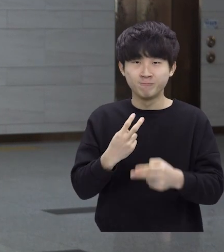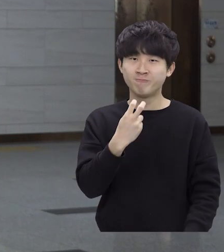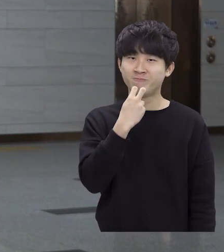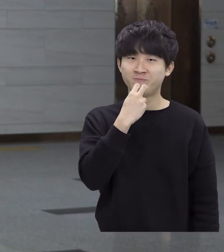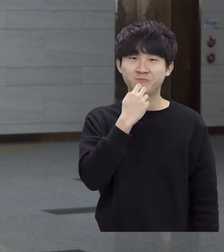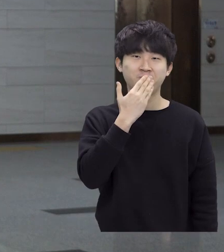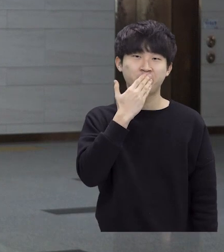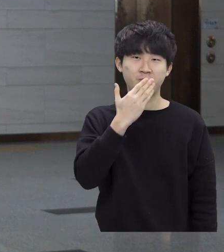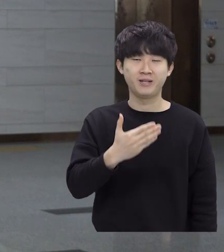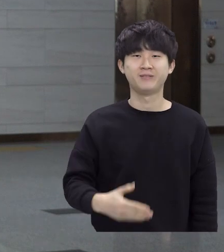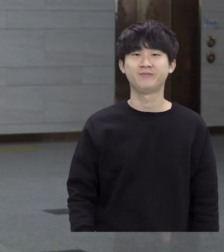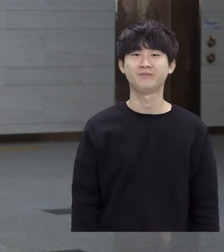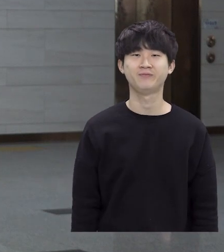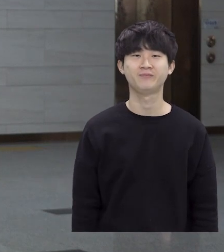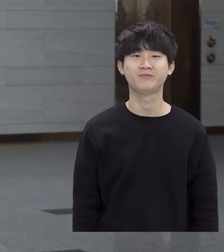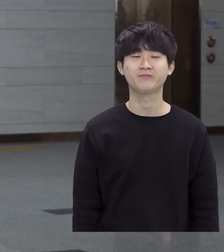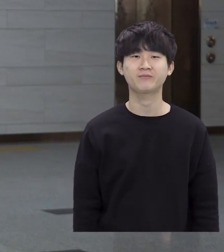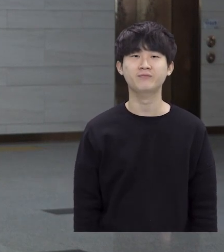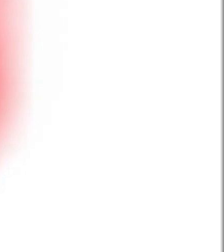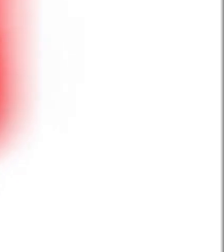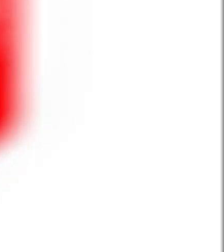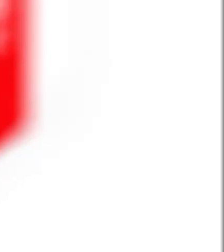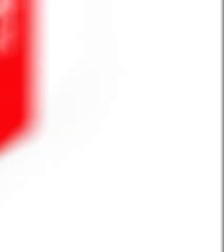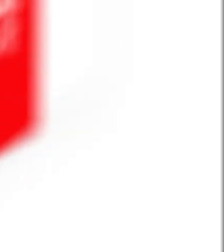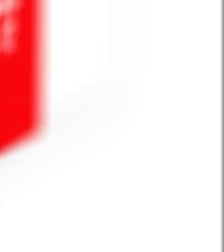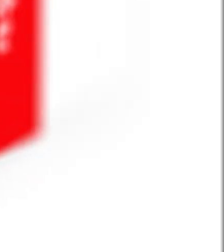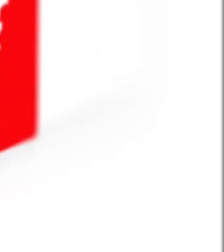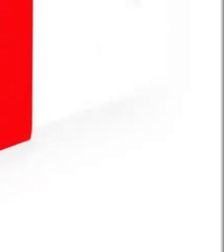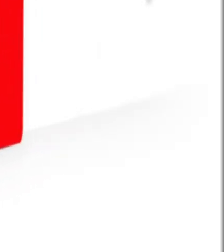있는 일석이조가 될 것 같네요.